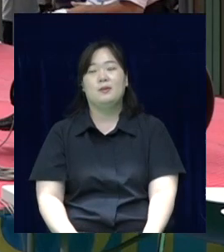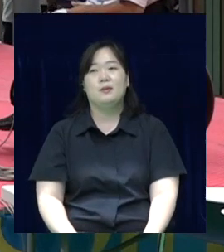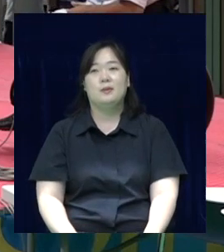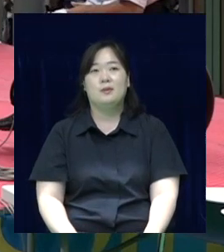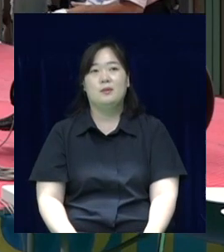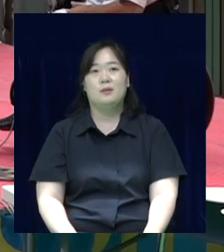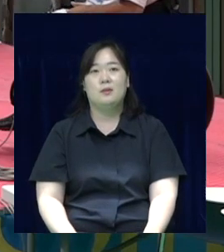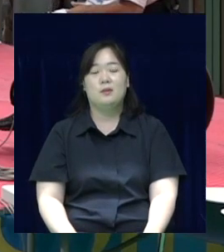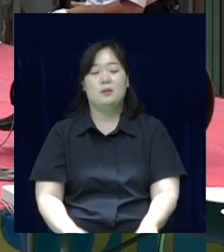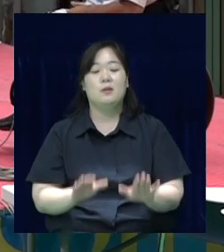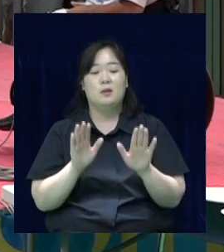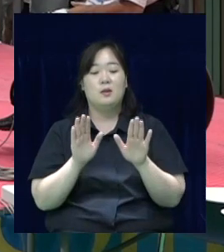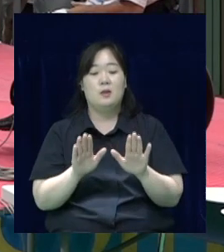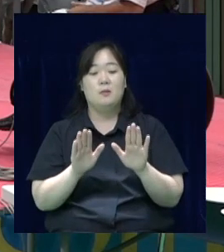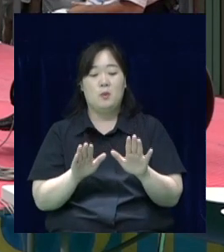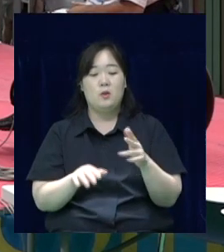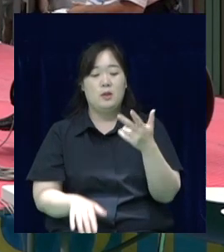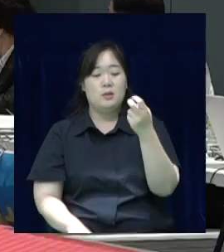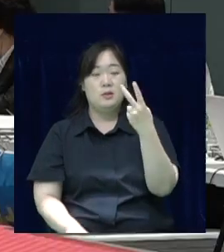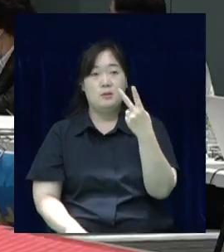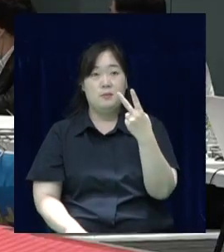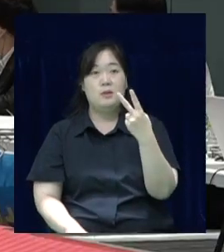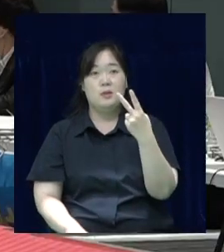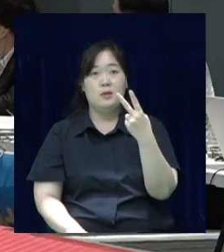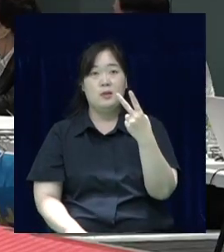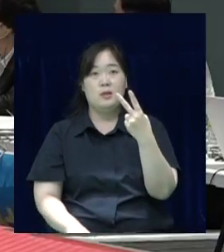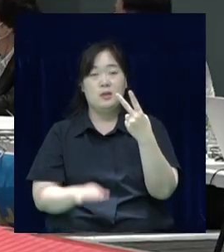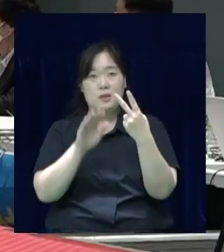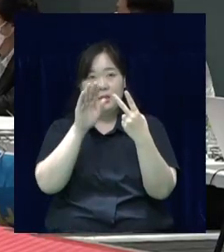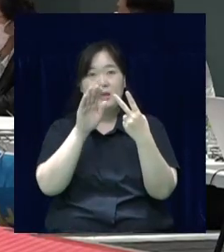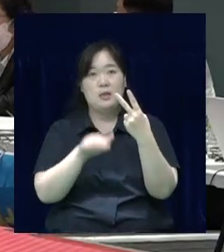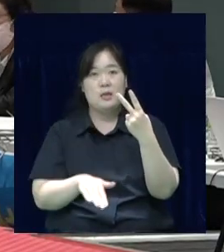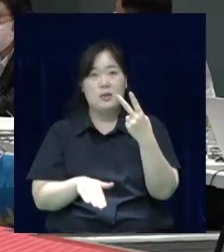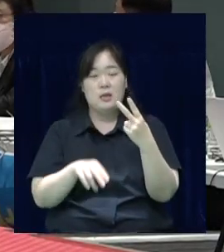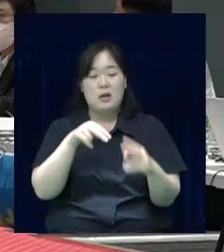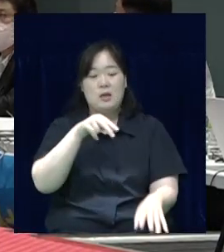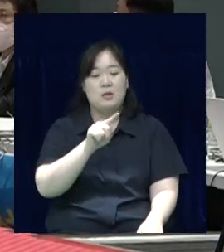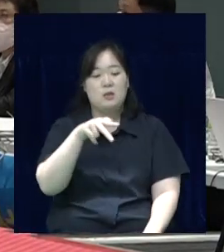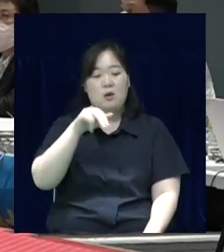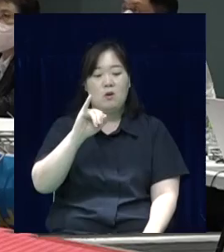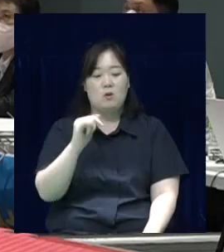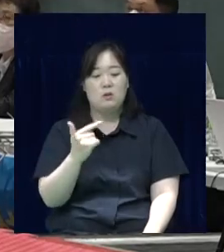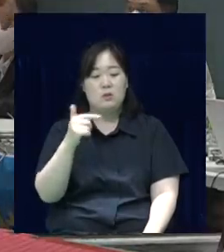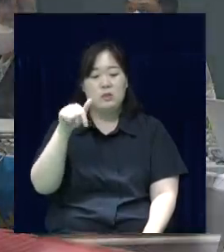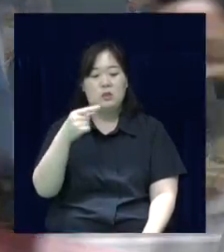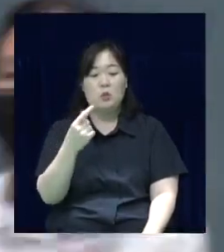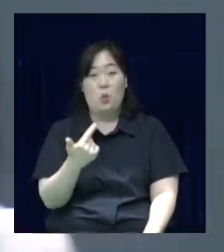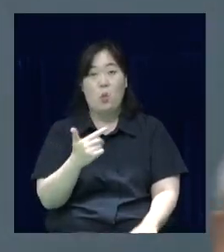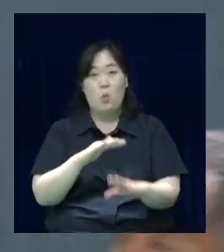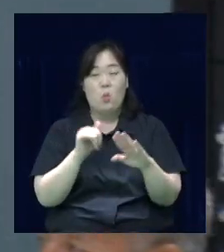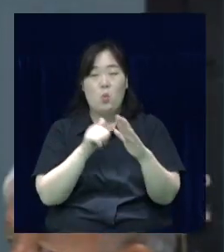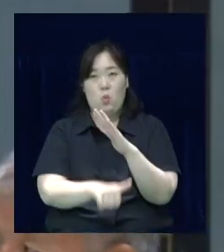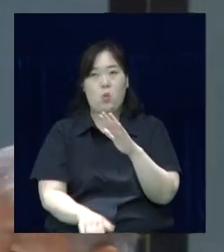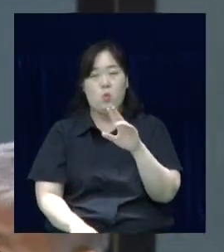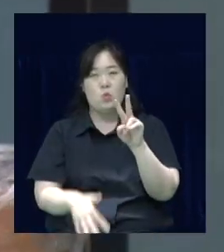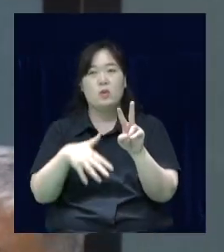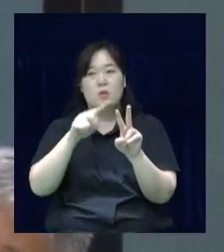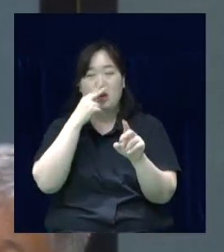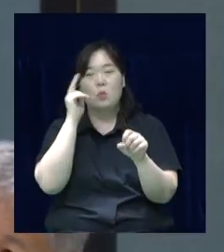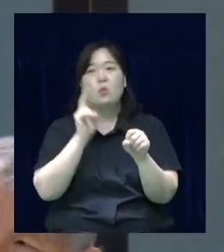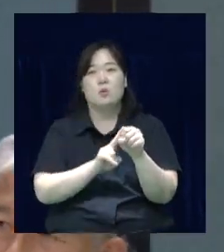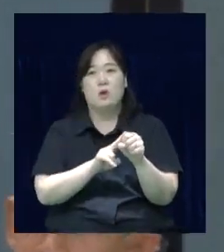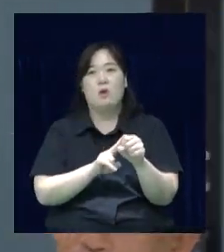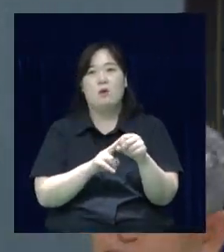자, 그리고 이제 72kg급 이하 체급 서진곤 선수가 2차 시도를 이어가겠습니다. 2차